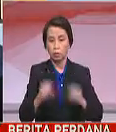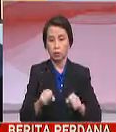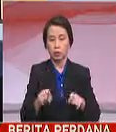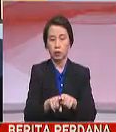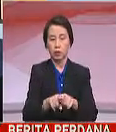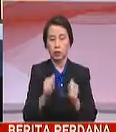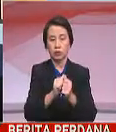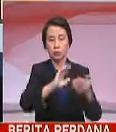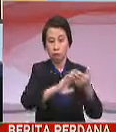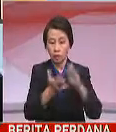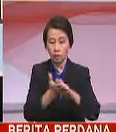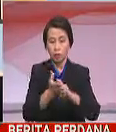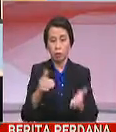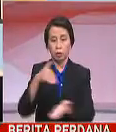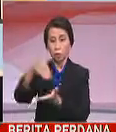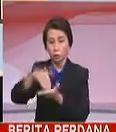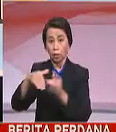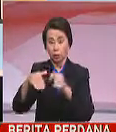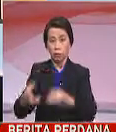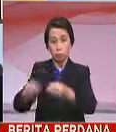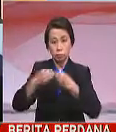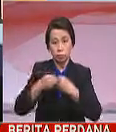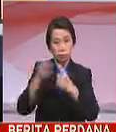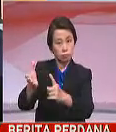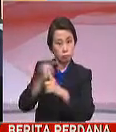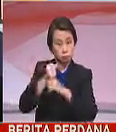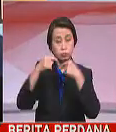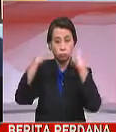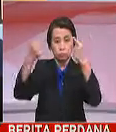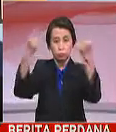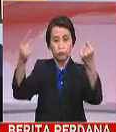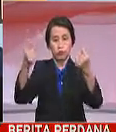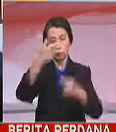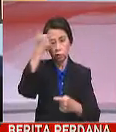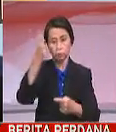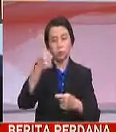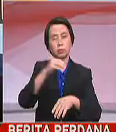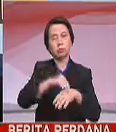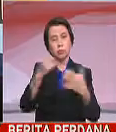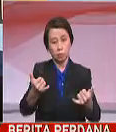sense of community. The hub hopefully will do this, will achieve this, because at the